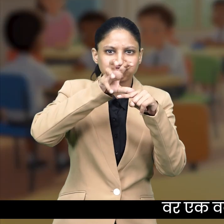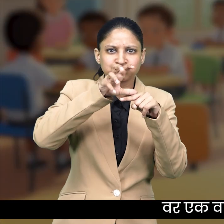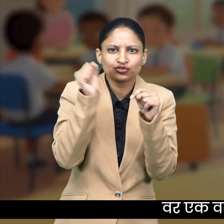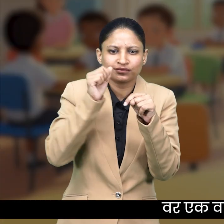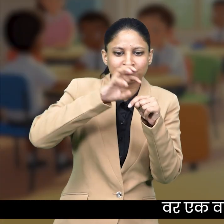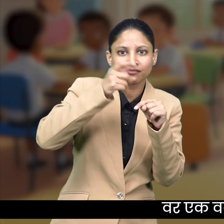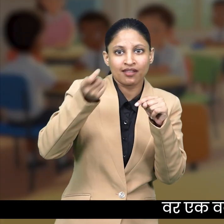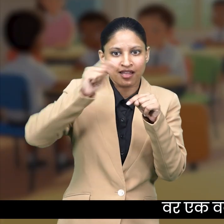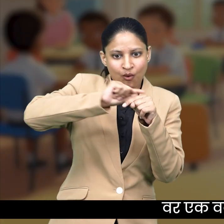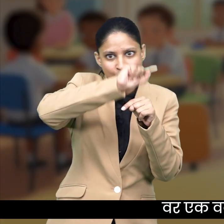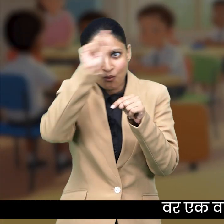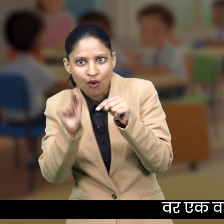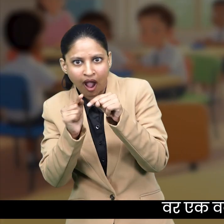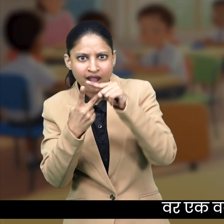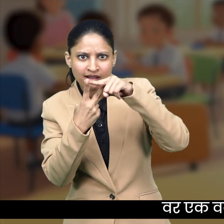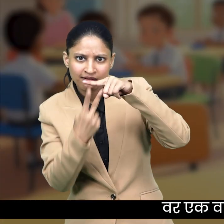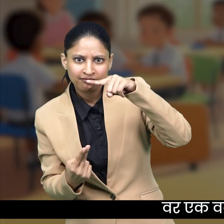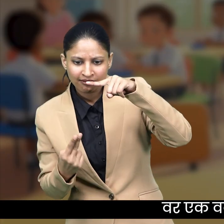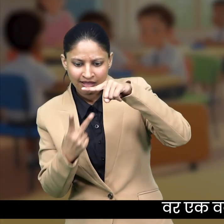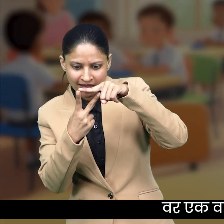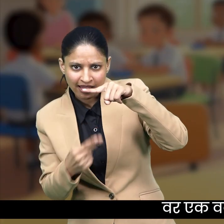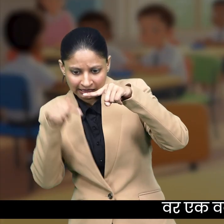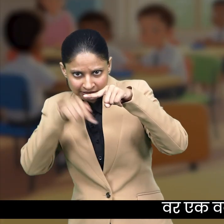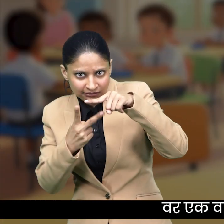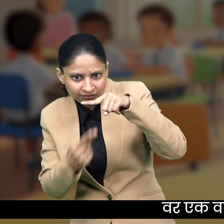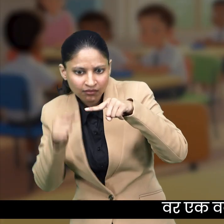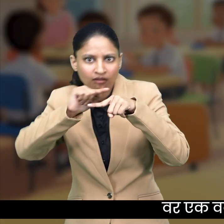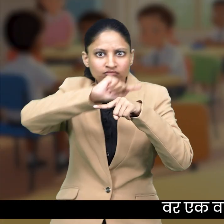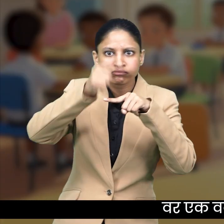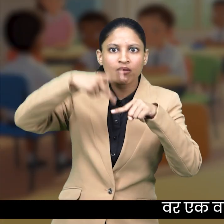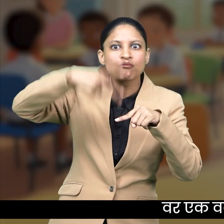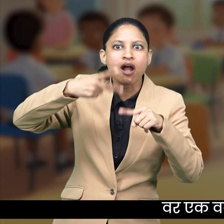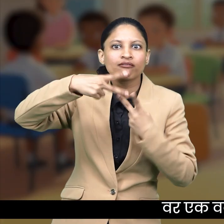वर एक वक्र स्कूप आणि खाली एक त्रिकोण.